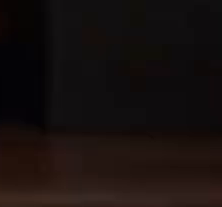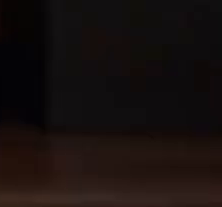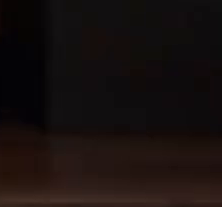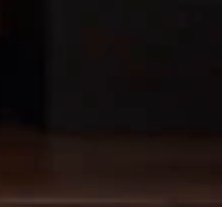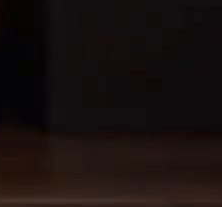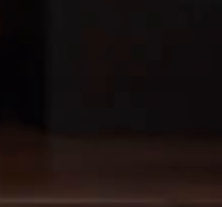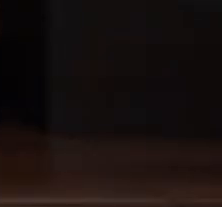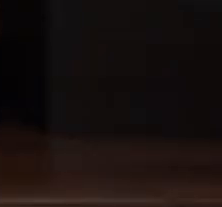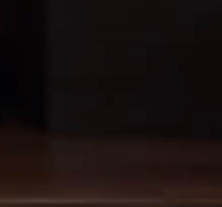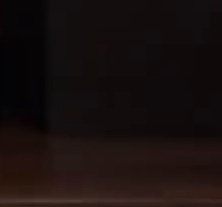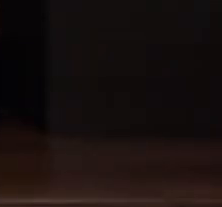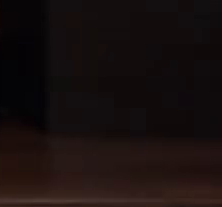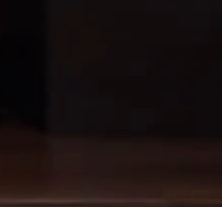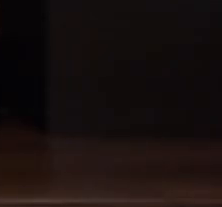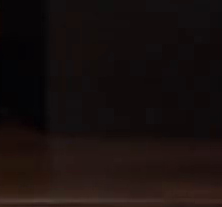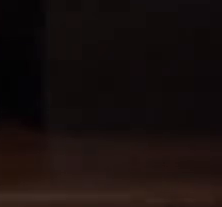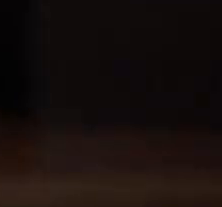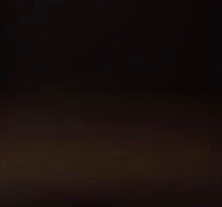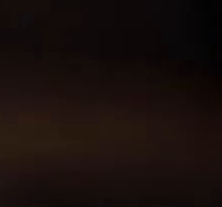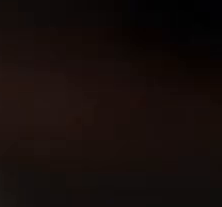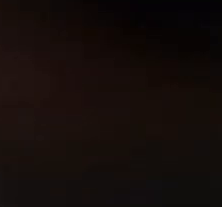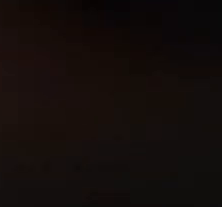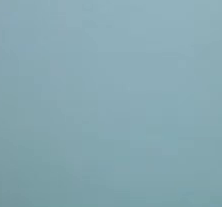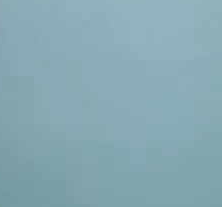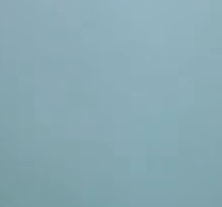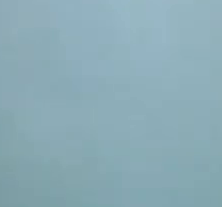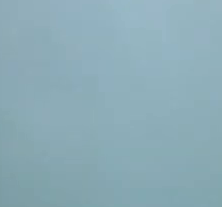Terima kasih dan sampai jumpa.